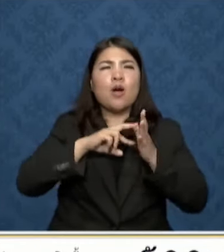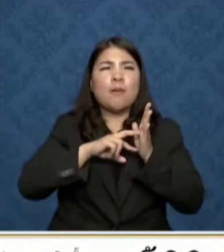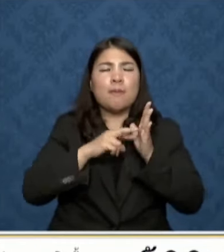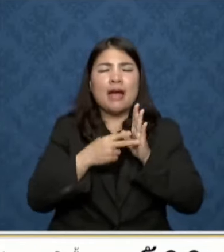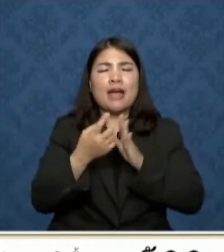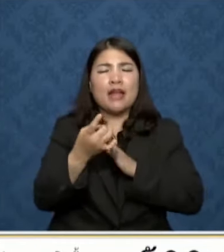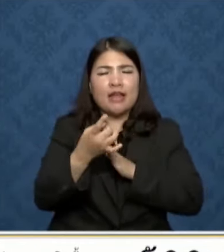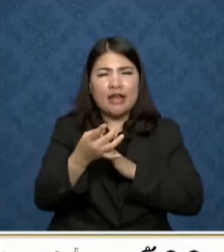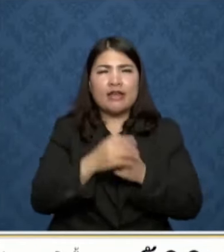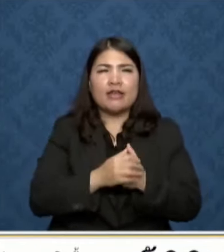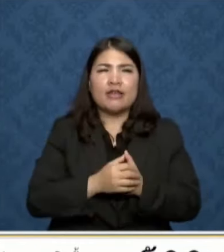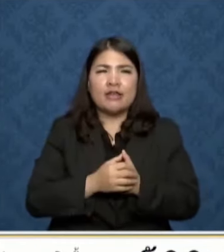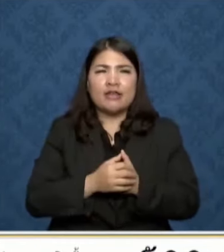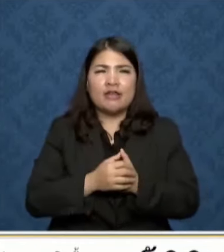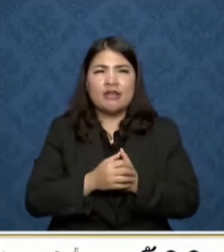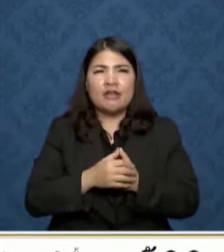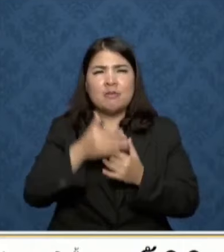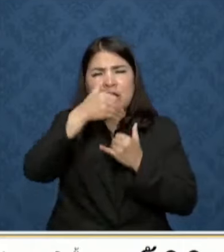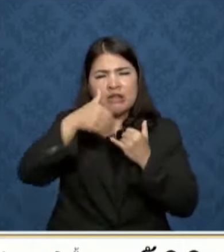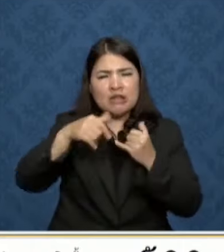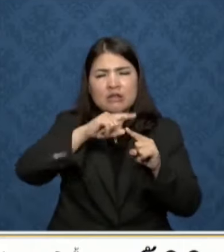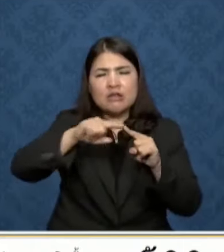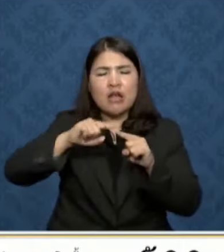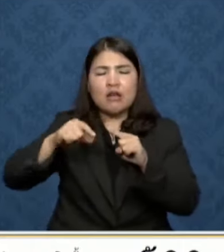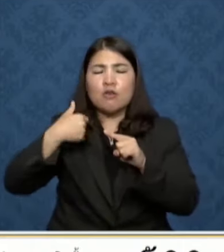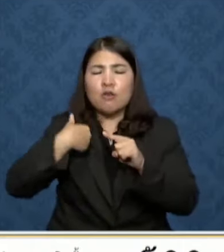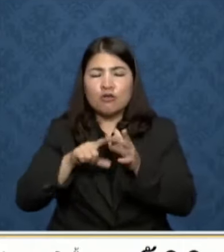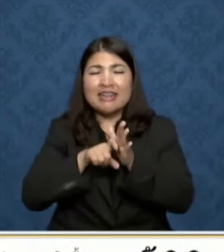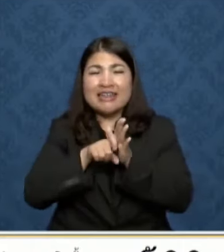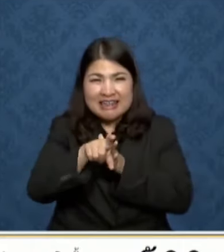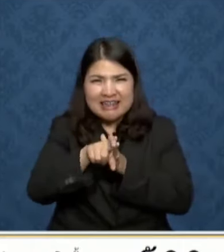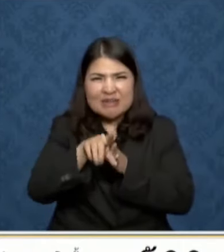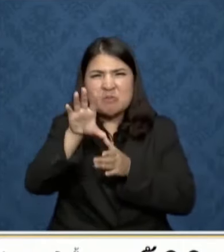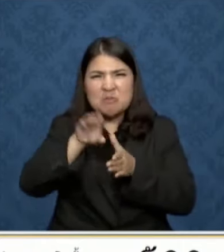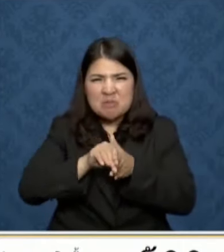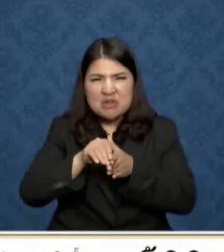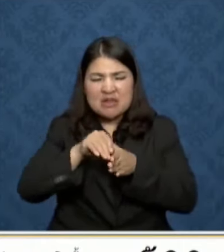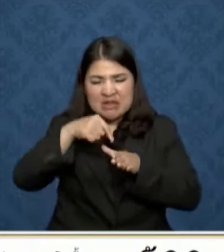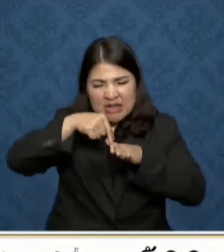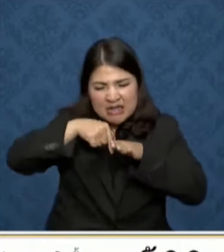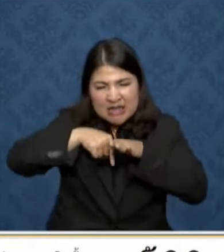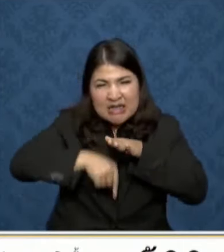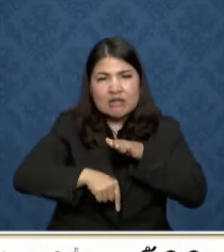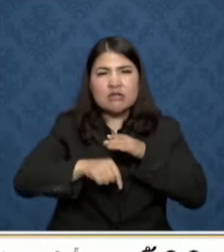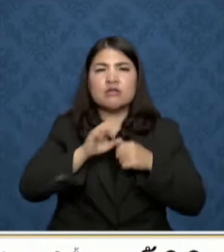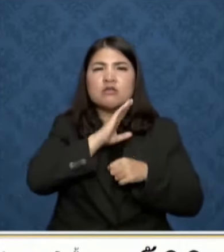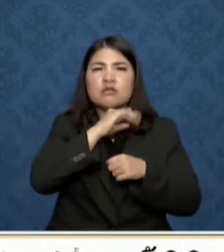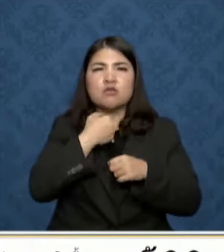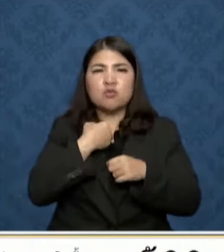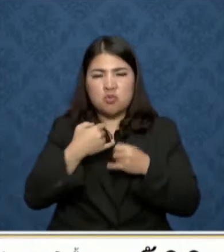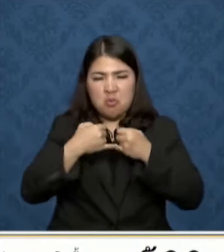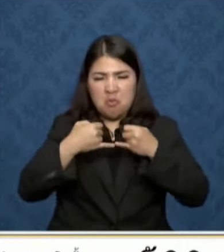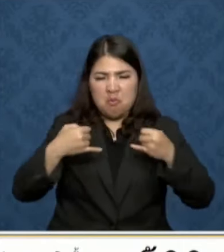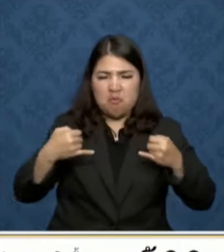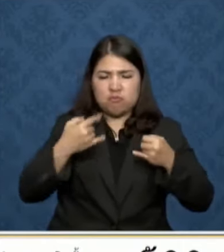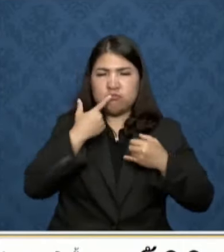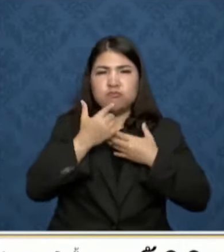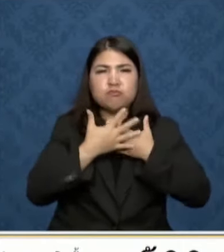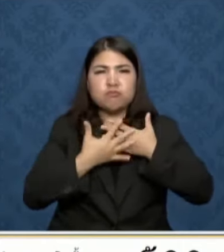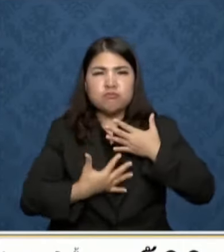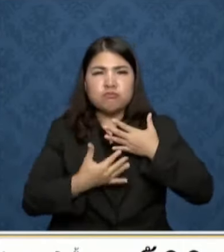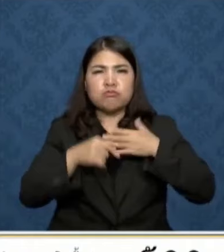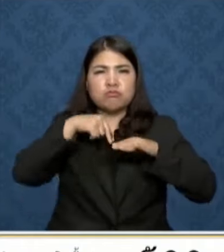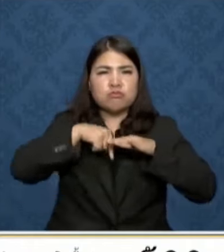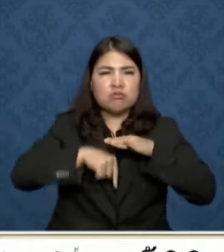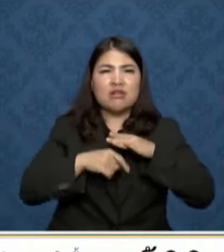ผ่าลายการผาตท่เขาอาจะตดเชื่อได้แต่ตองเปกติดเชือเชิงลกเรีวา Deep Infectionเขาก่่แเลืด Szepsit ขึ้น